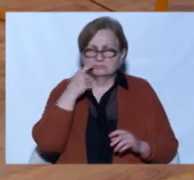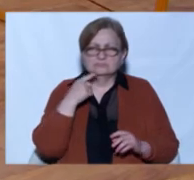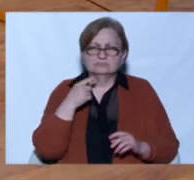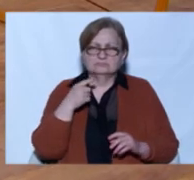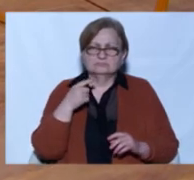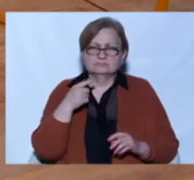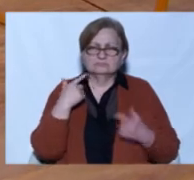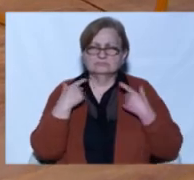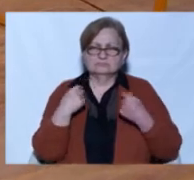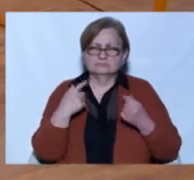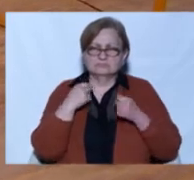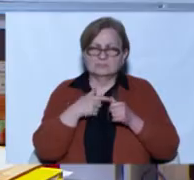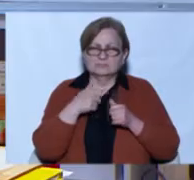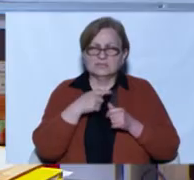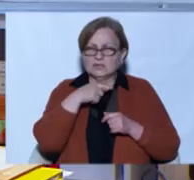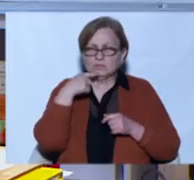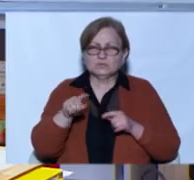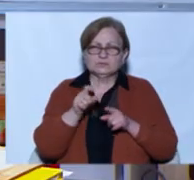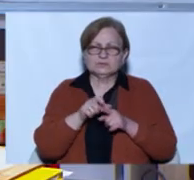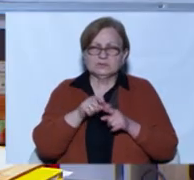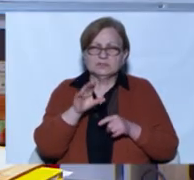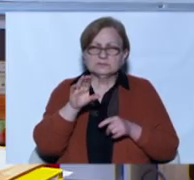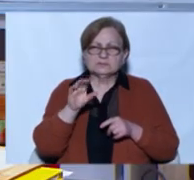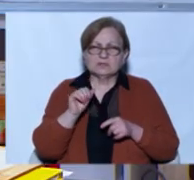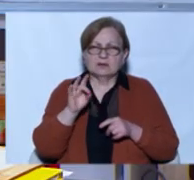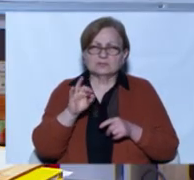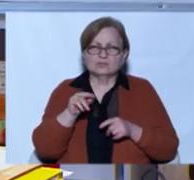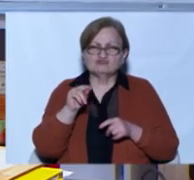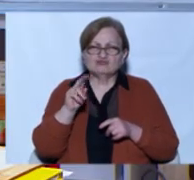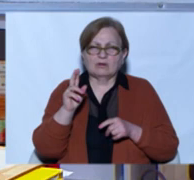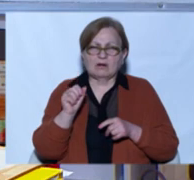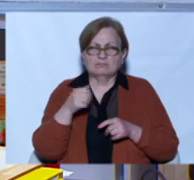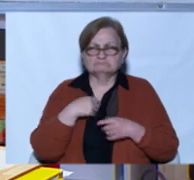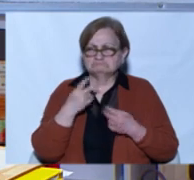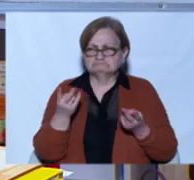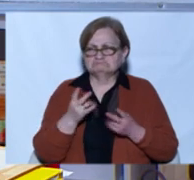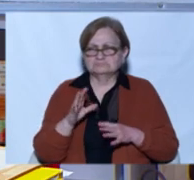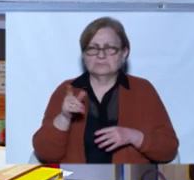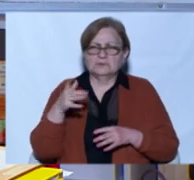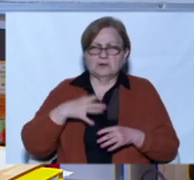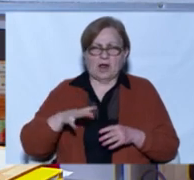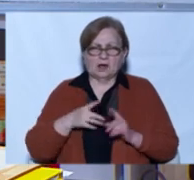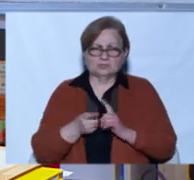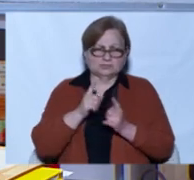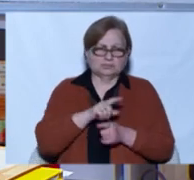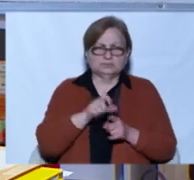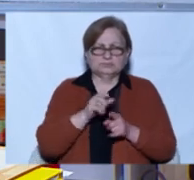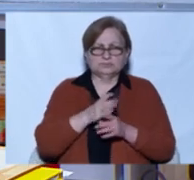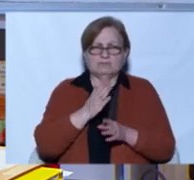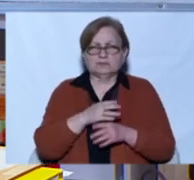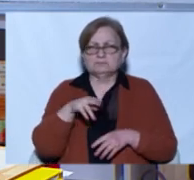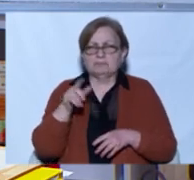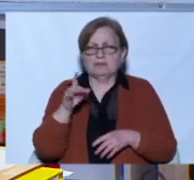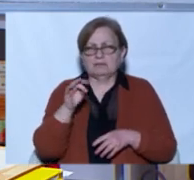ვამბობდი საროჩკას. ეს რუსული სიტყვაა და სრულიად არ გვჭირდება, იმიტომ რომ მისი ქართული შესატყვისი